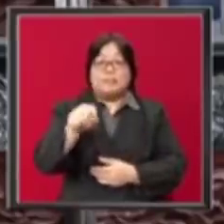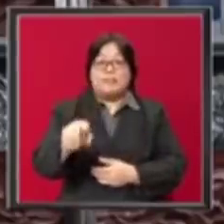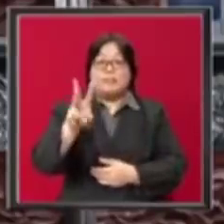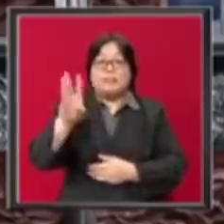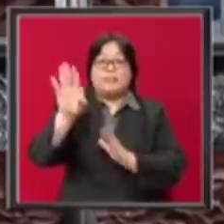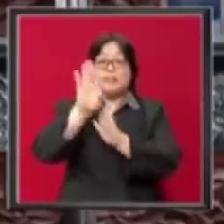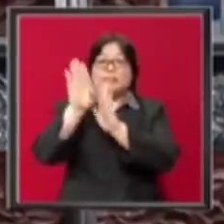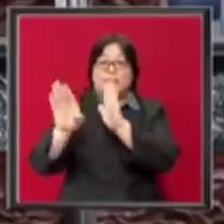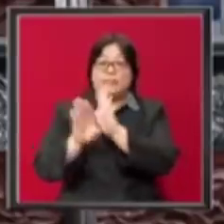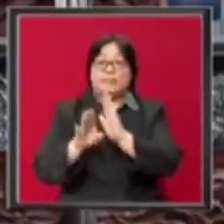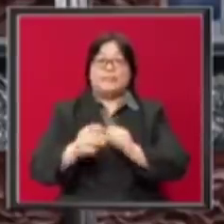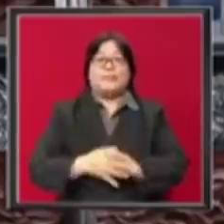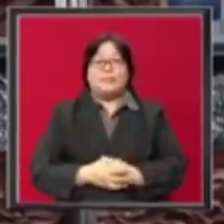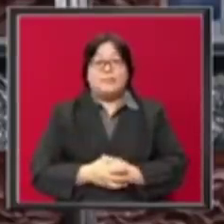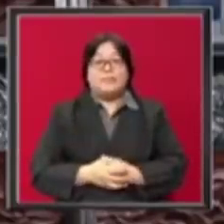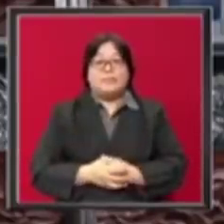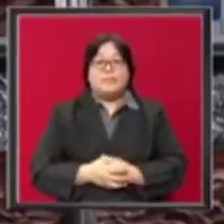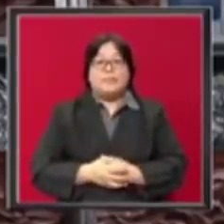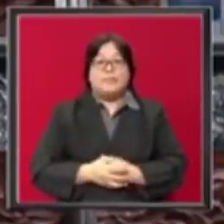32.6 bilion.